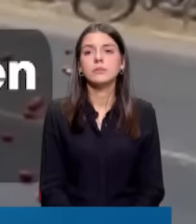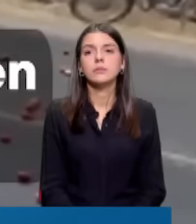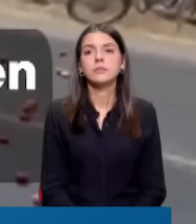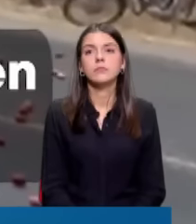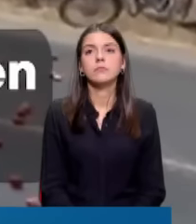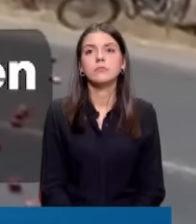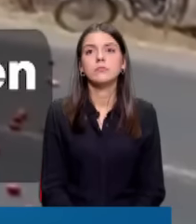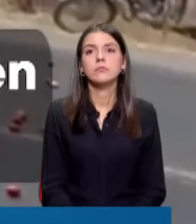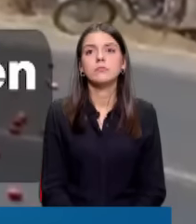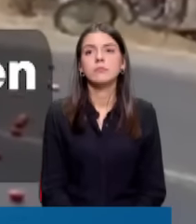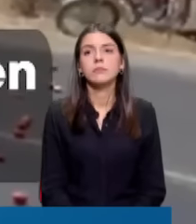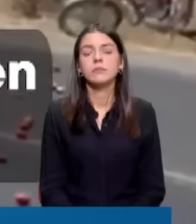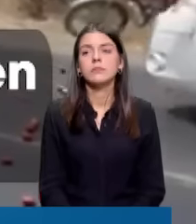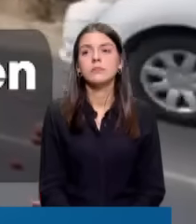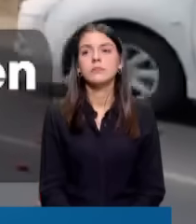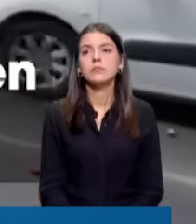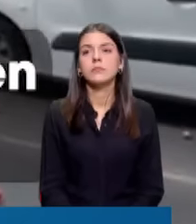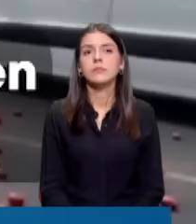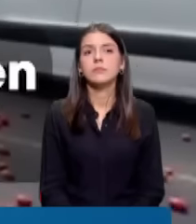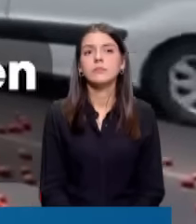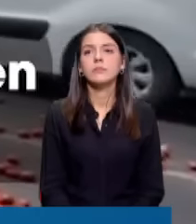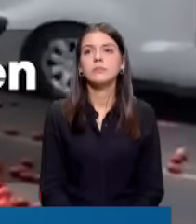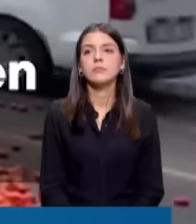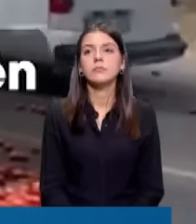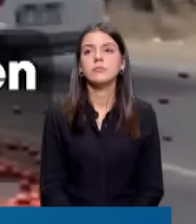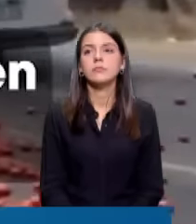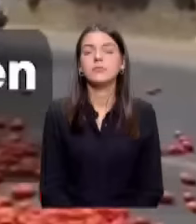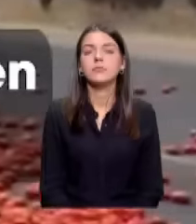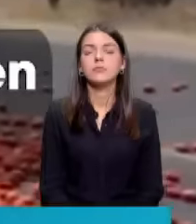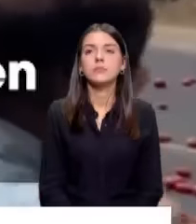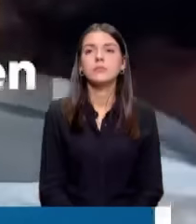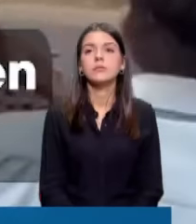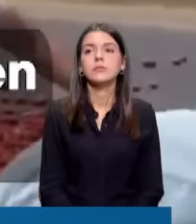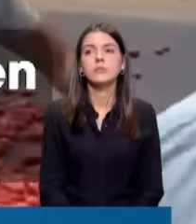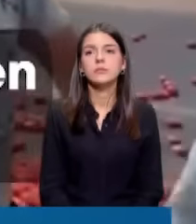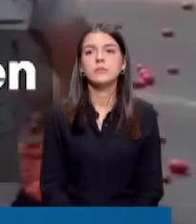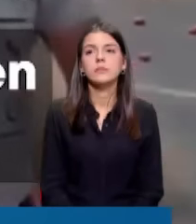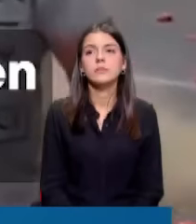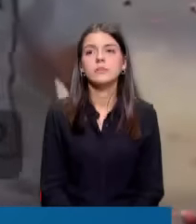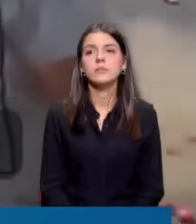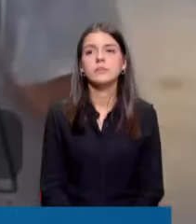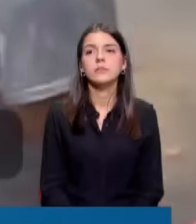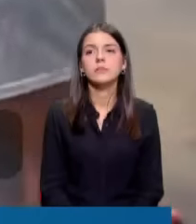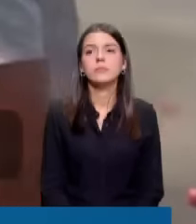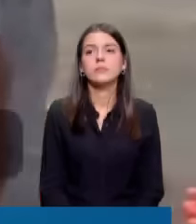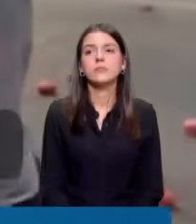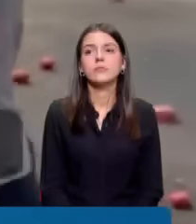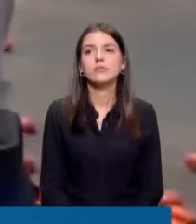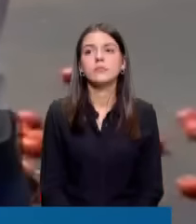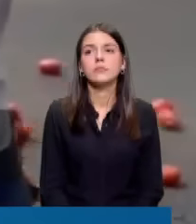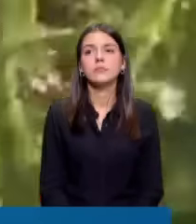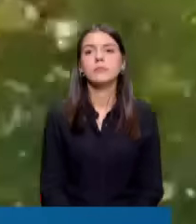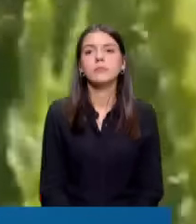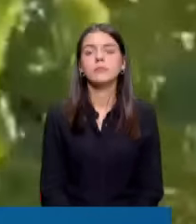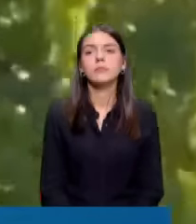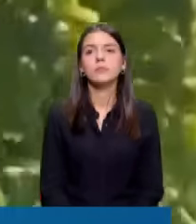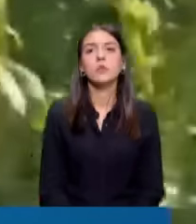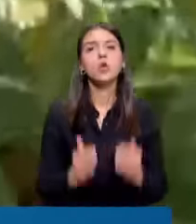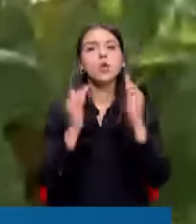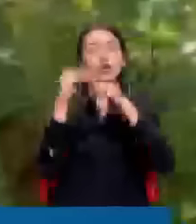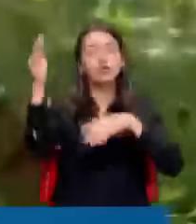satarken bugün 25-30 lira fiyat biçilmektedir. 20 liraya düştük arkadaşımız, öyle söylüyor.